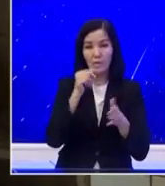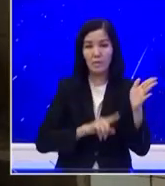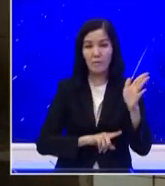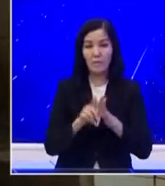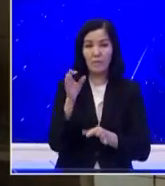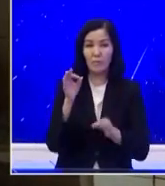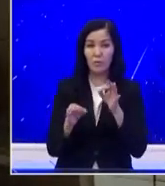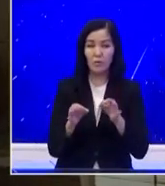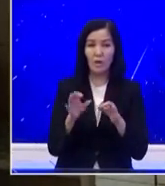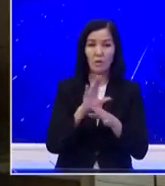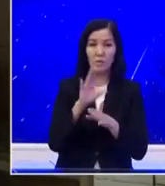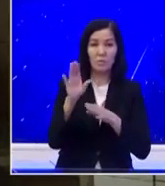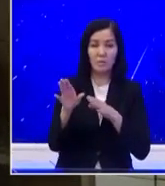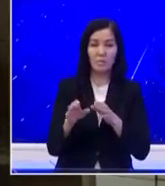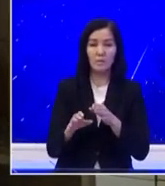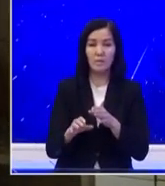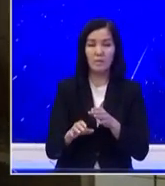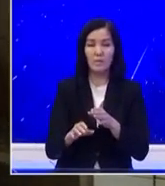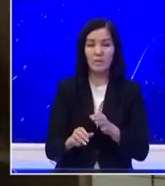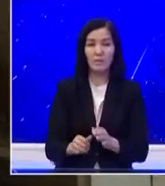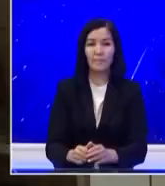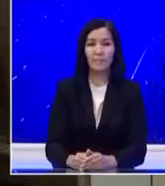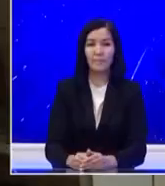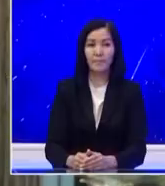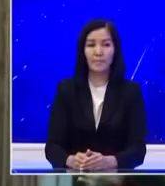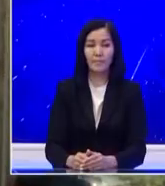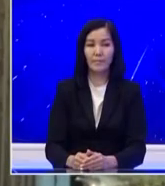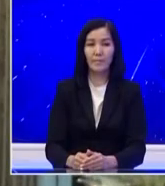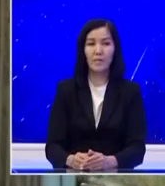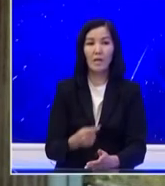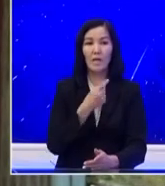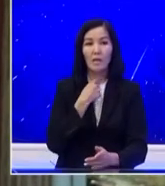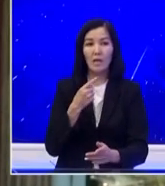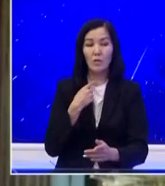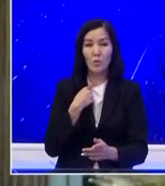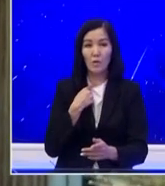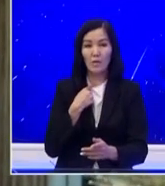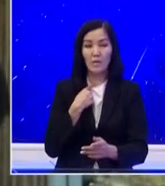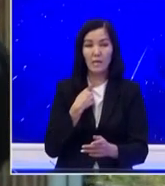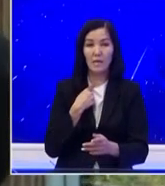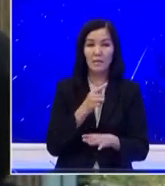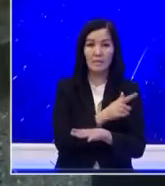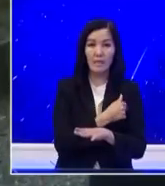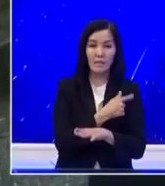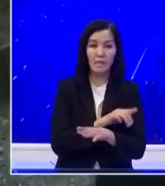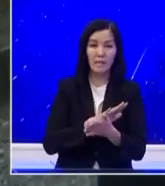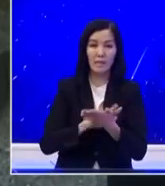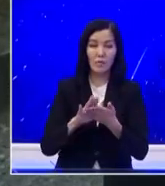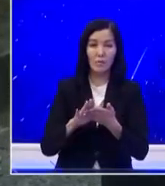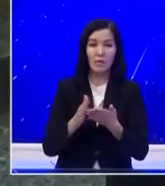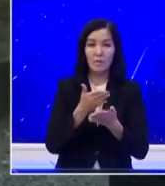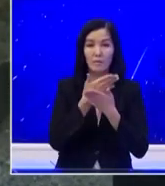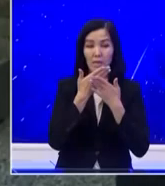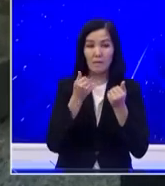сотқа материалдар беріледі, содан кейін жұмыс тоқтатылады. Талдықорғанда санитарлық нормаларды сақтамаған нысандар әлі де бар.